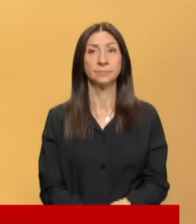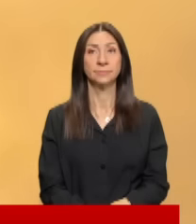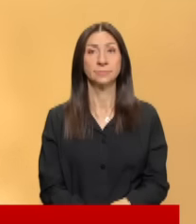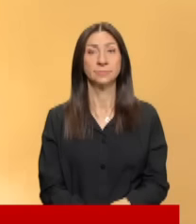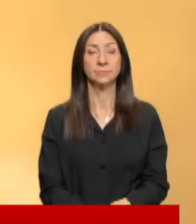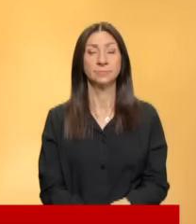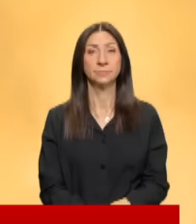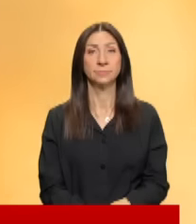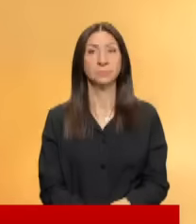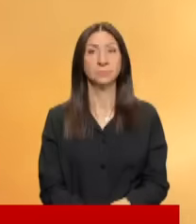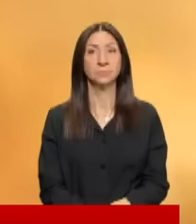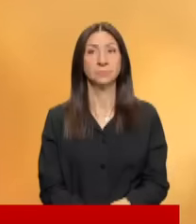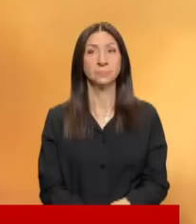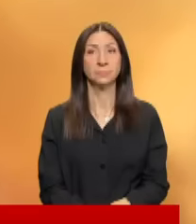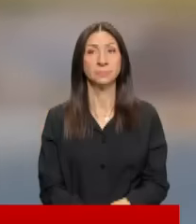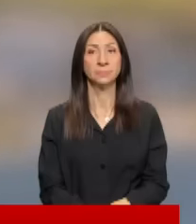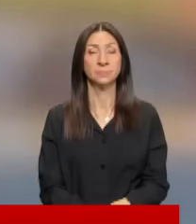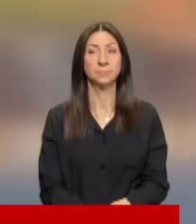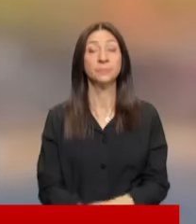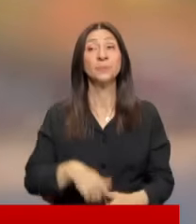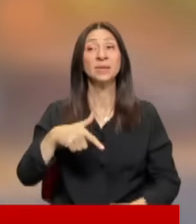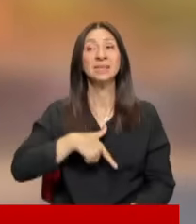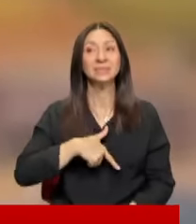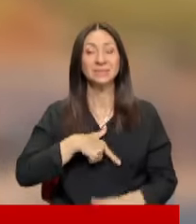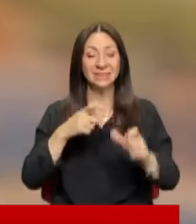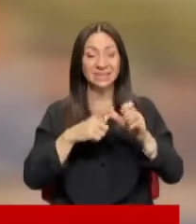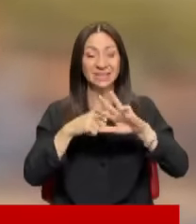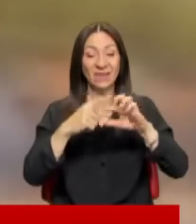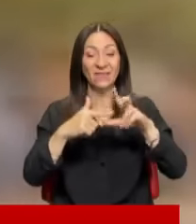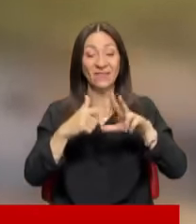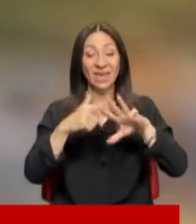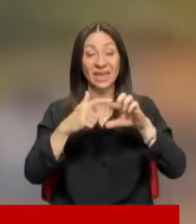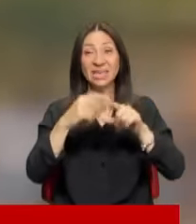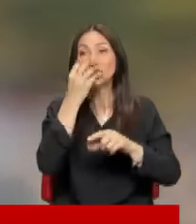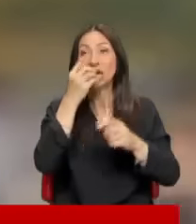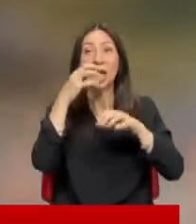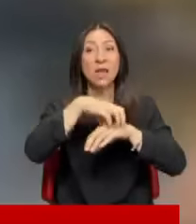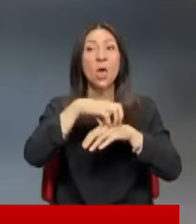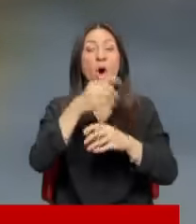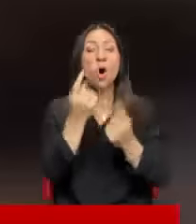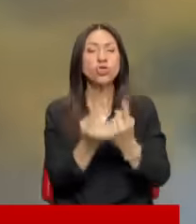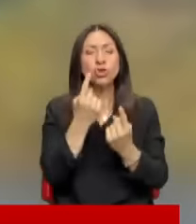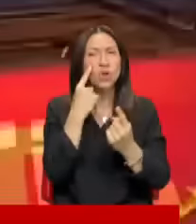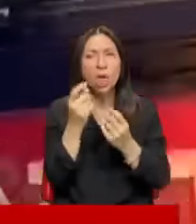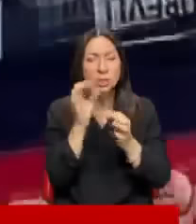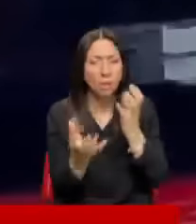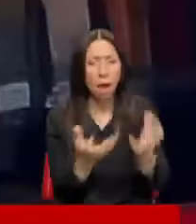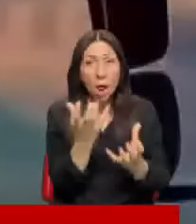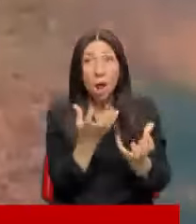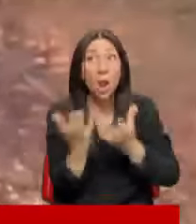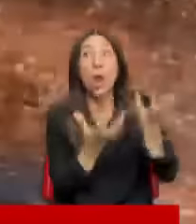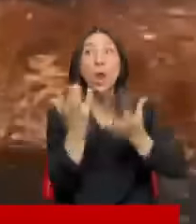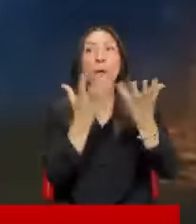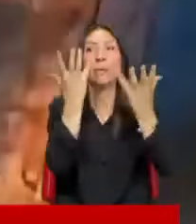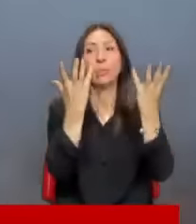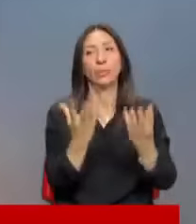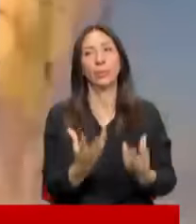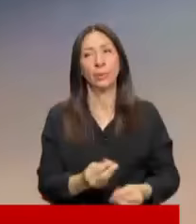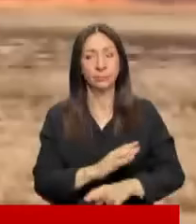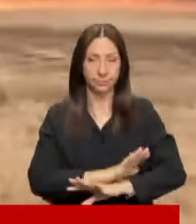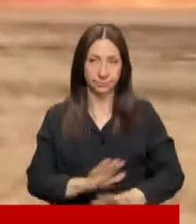Allah'ın kitabını seversen bu nedir ya? İzmir Seferihisar'da Çiçek Adası'nda otluk alanda çıkan yangın söndürüldü.